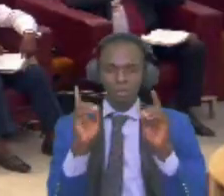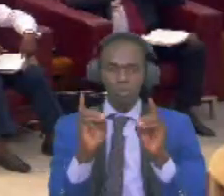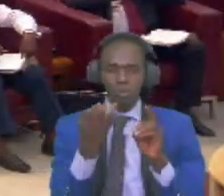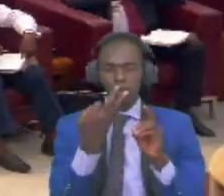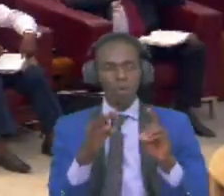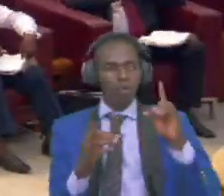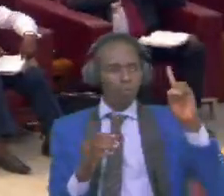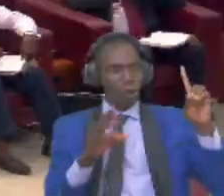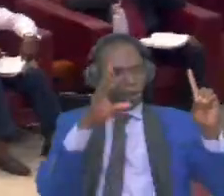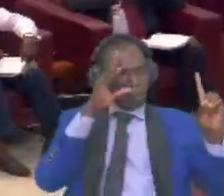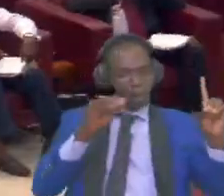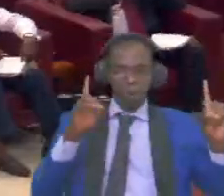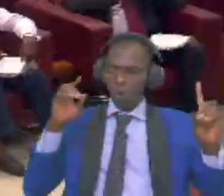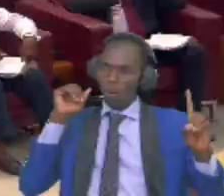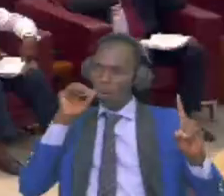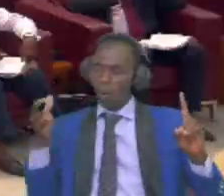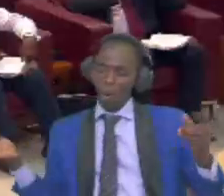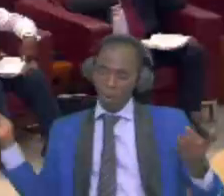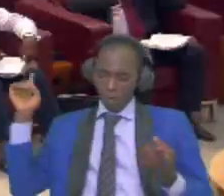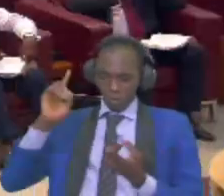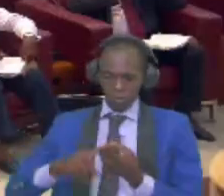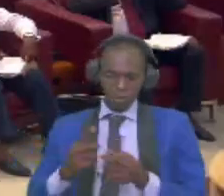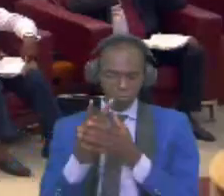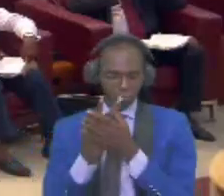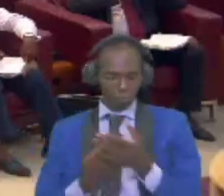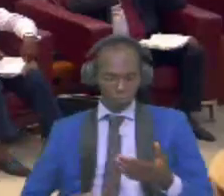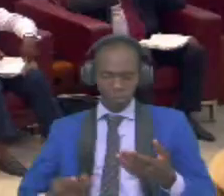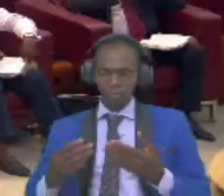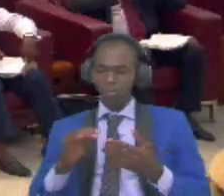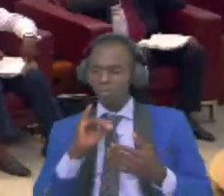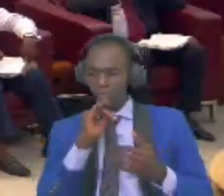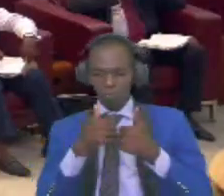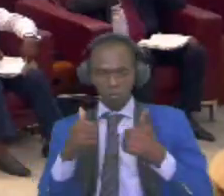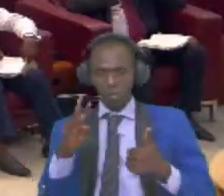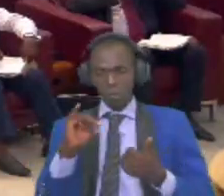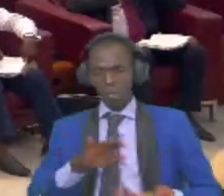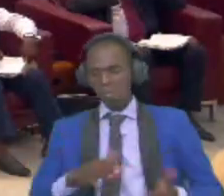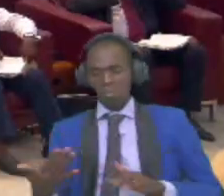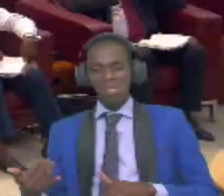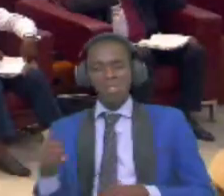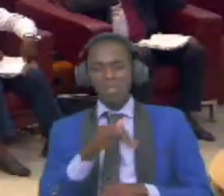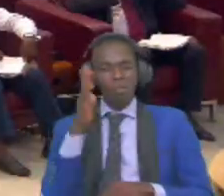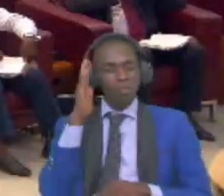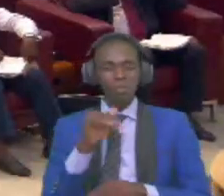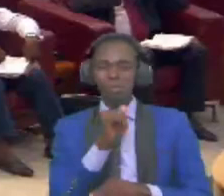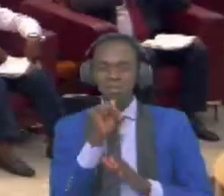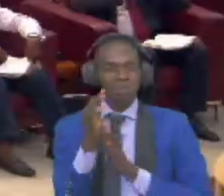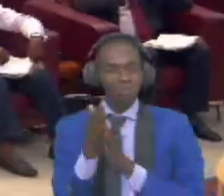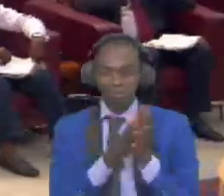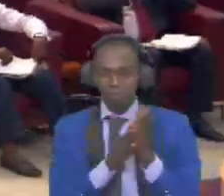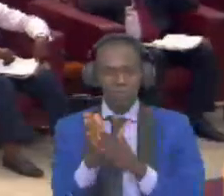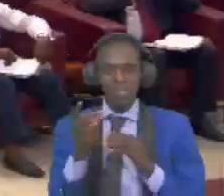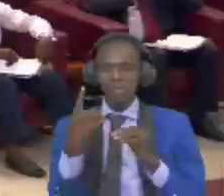d'un homme d'une femme jusqu'à ce que la mort les sépare ils ne vont pas supporter la